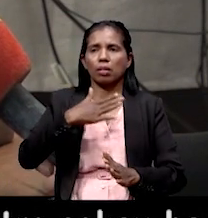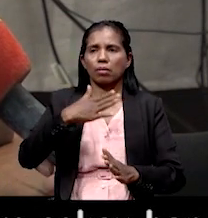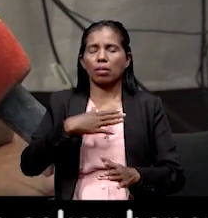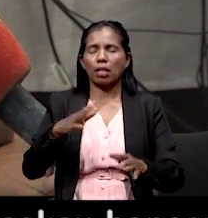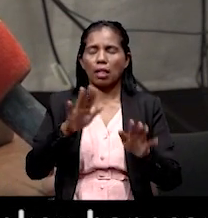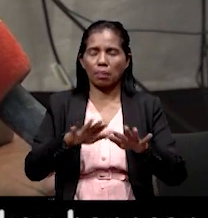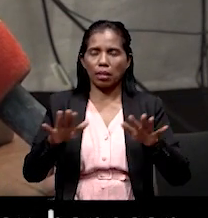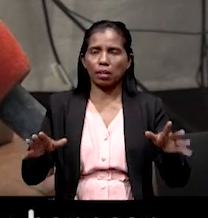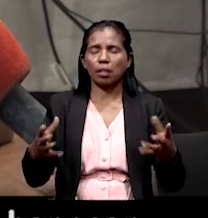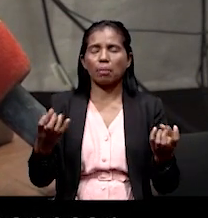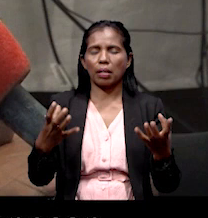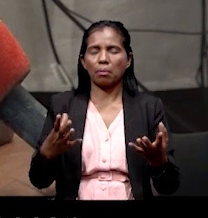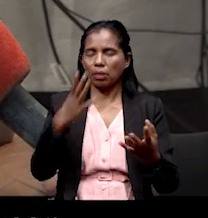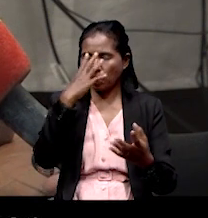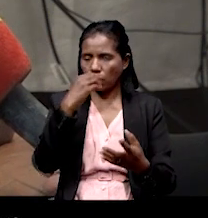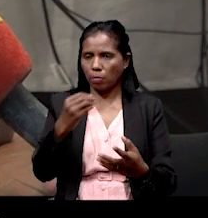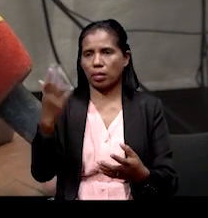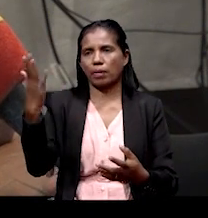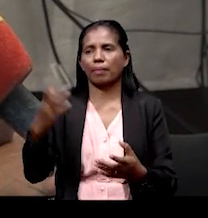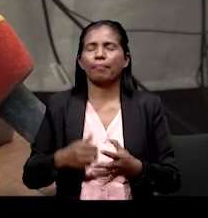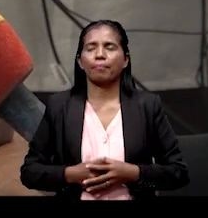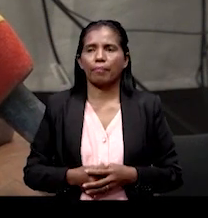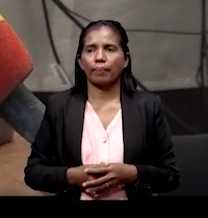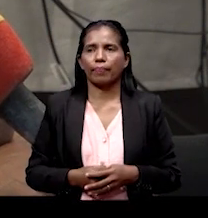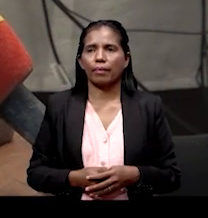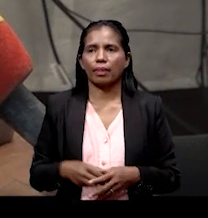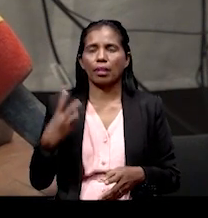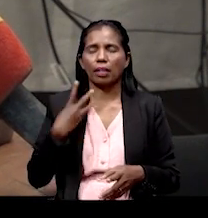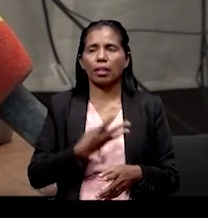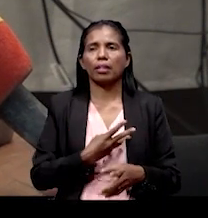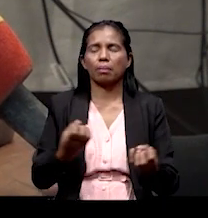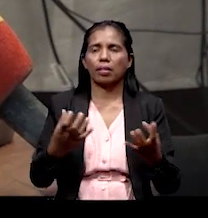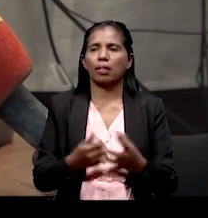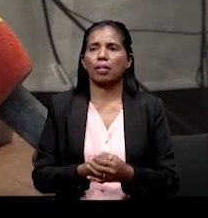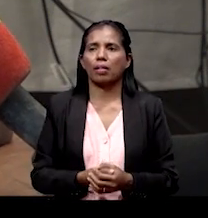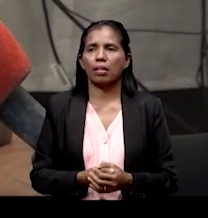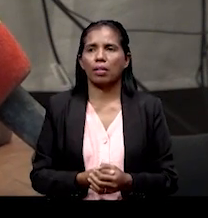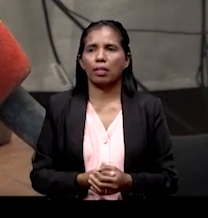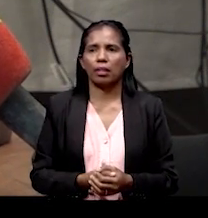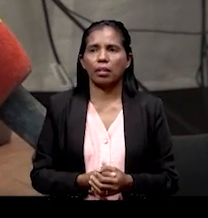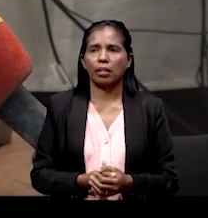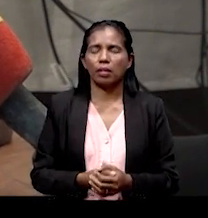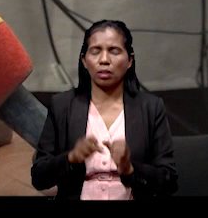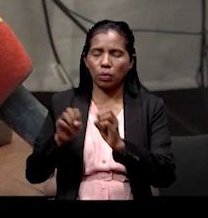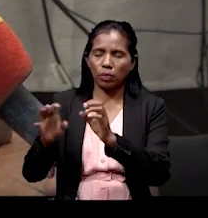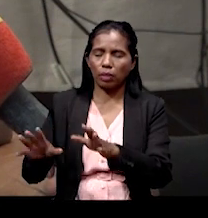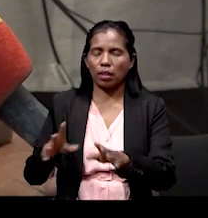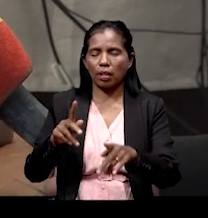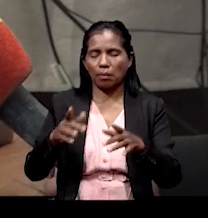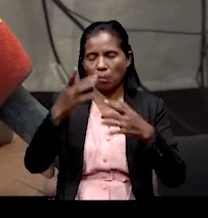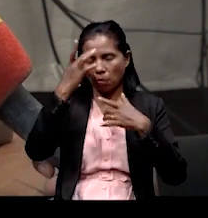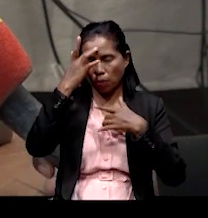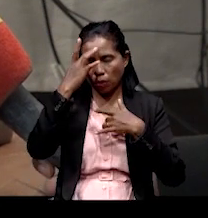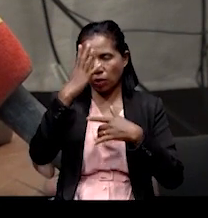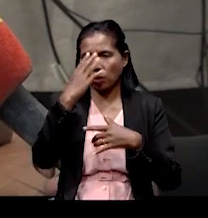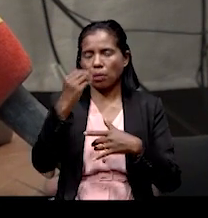baisa. Antau ita barak nebe ita baisa mak ita elimina pasien ser nemoras tebe se nebe baisa ne ita haruka tuba tibar.